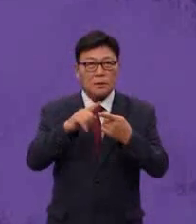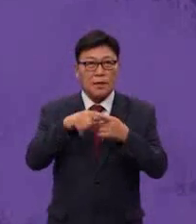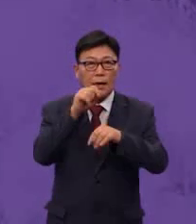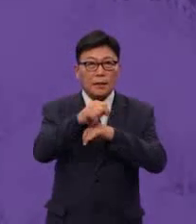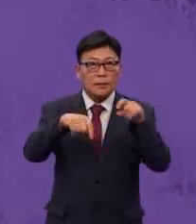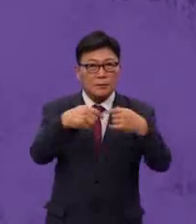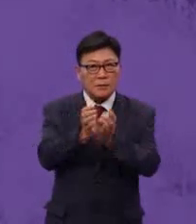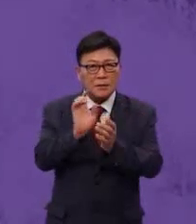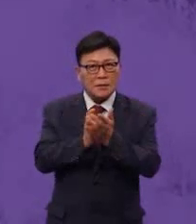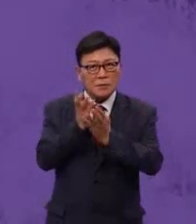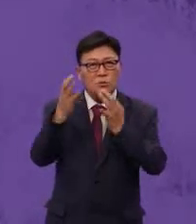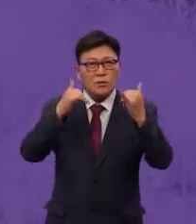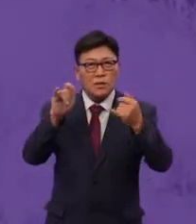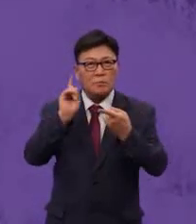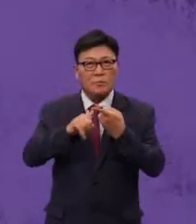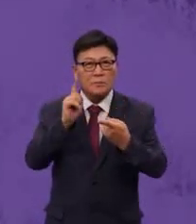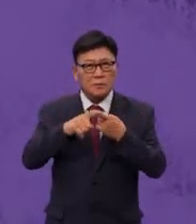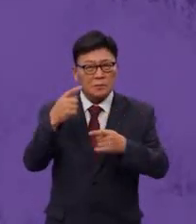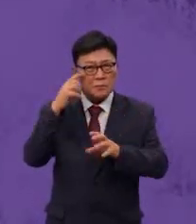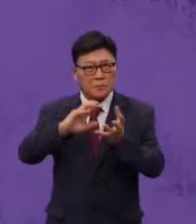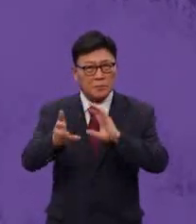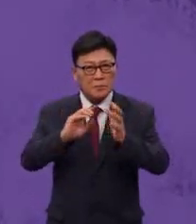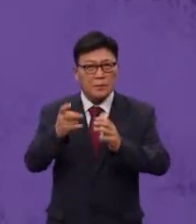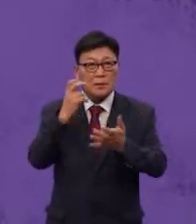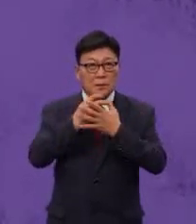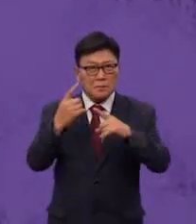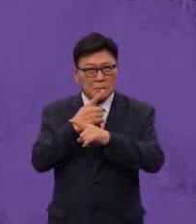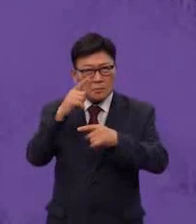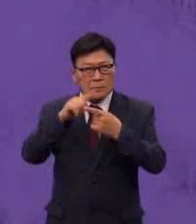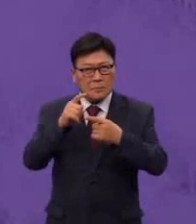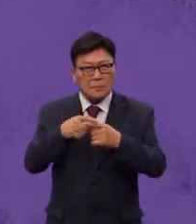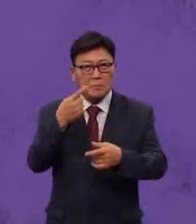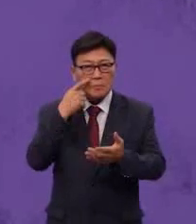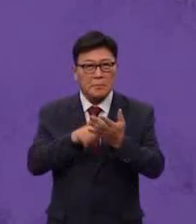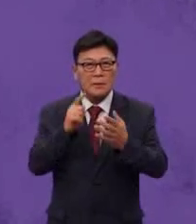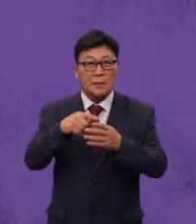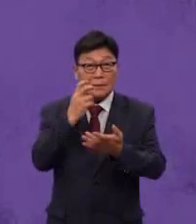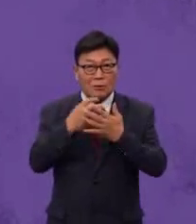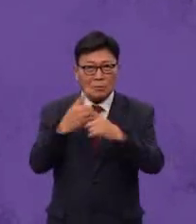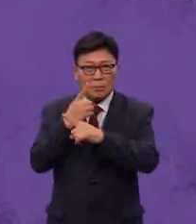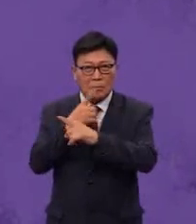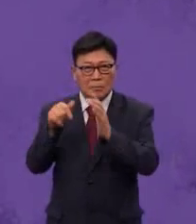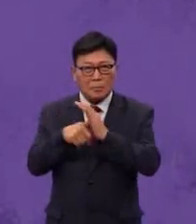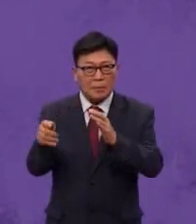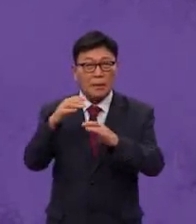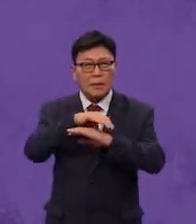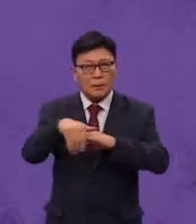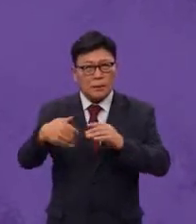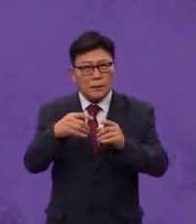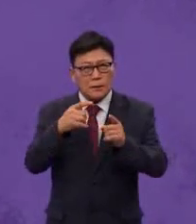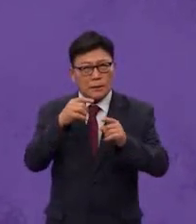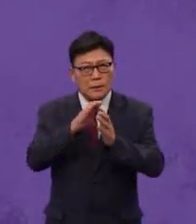사례를 바탕으로요. 시민사회와 전문가 행정기관의 토론을 거쳐서 정책 과제를 발굴하고 제도를 개선해서